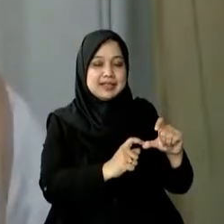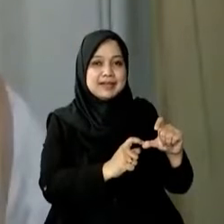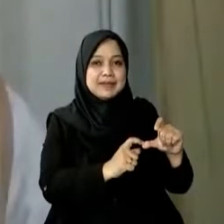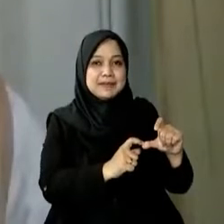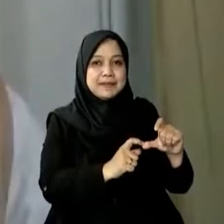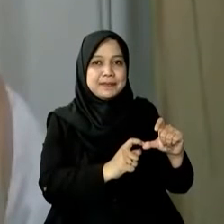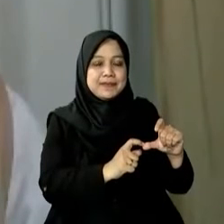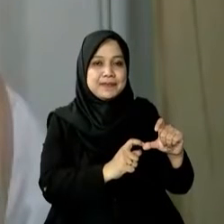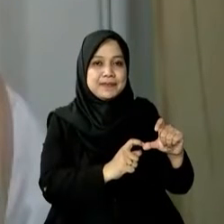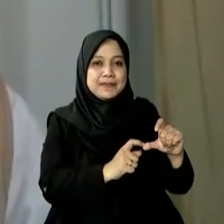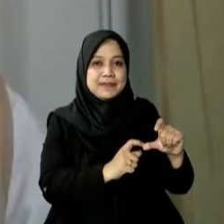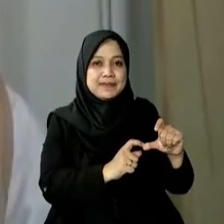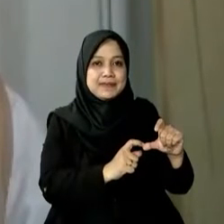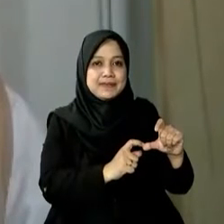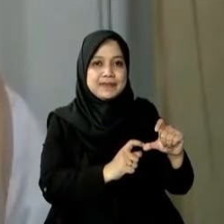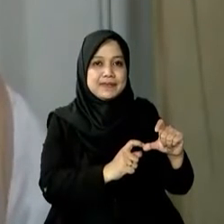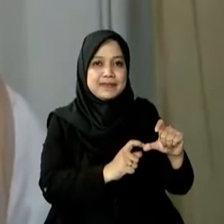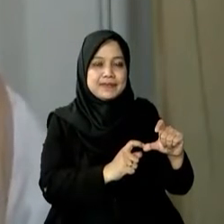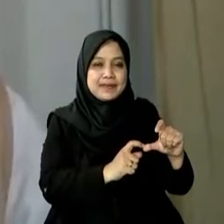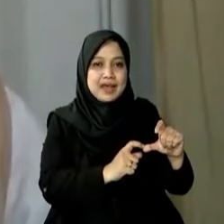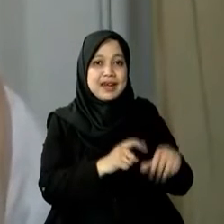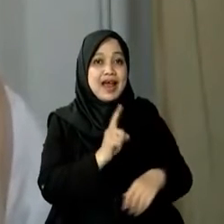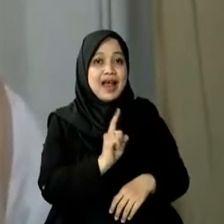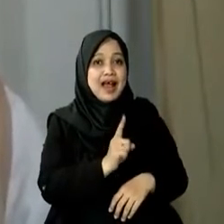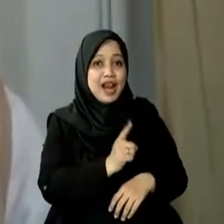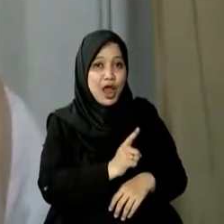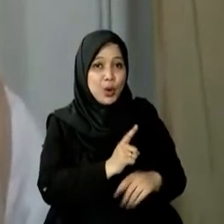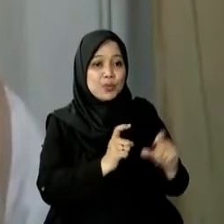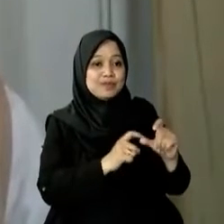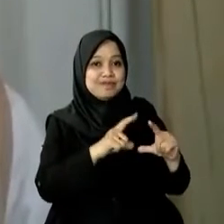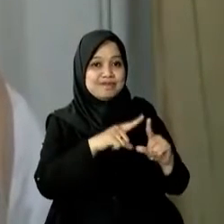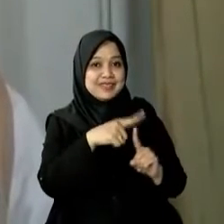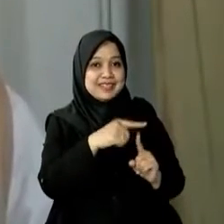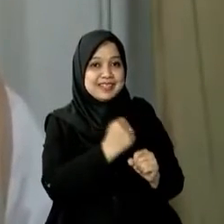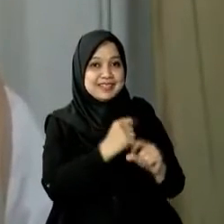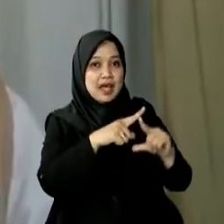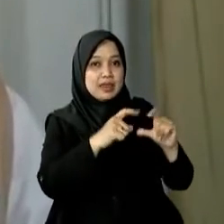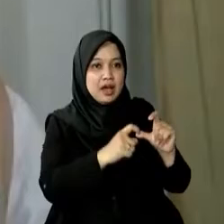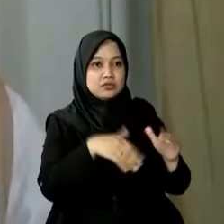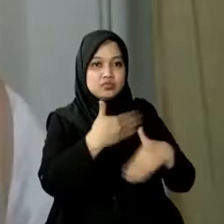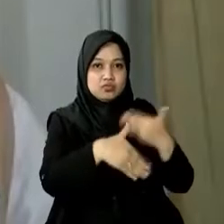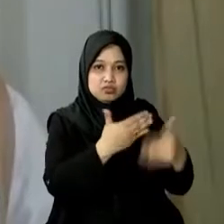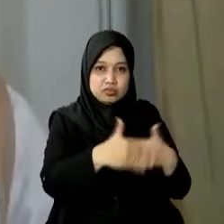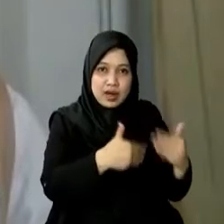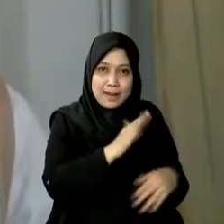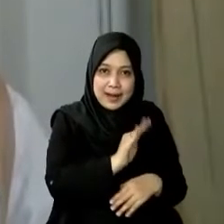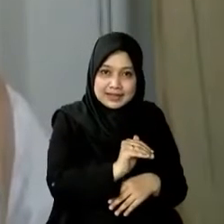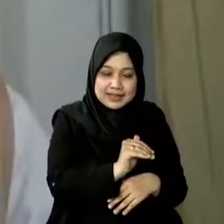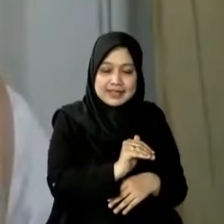kelihatannya walaupun selama Satgas nya masih diminta untuk melakukan hal tersebut